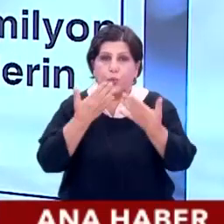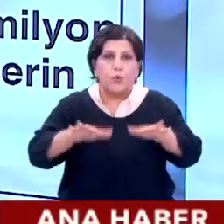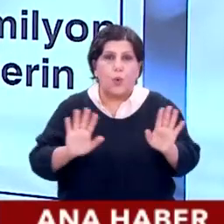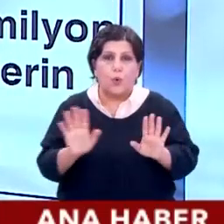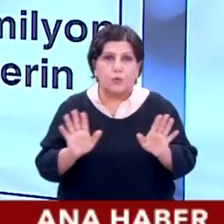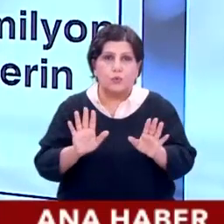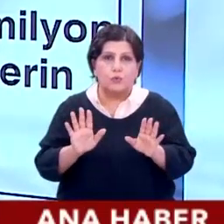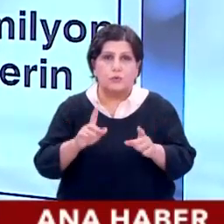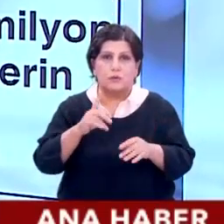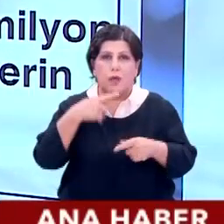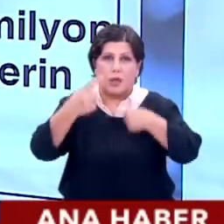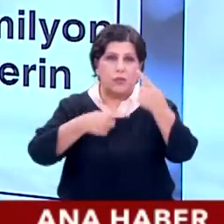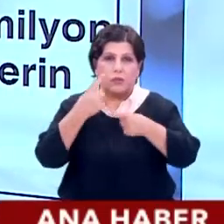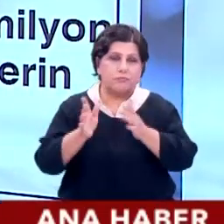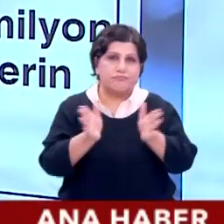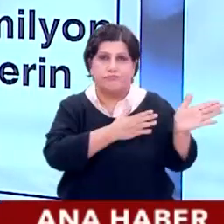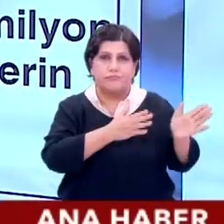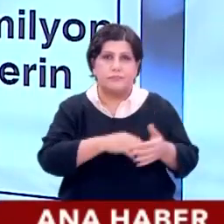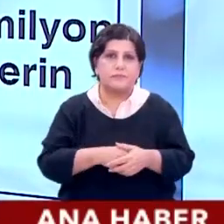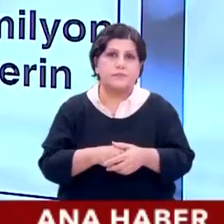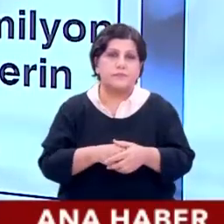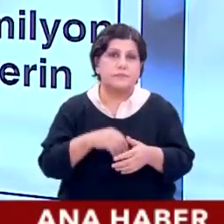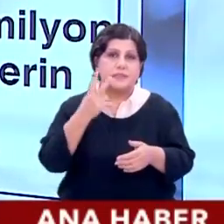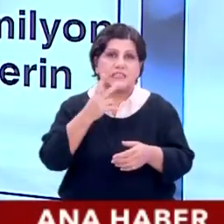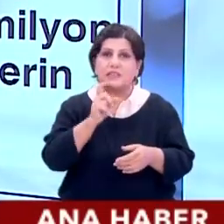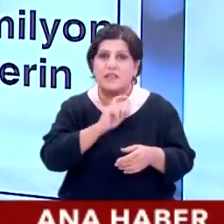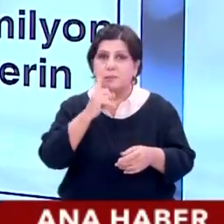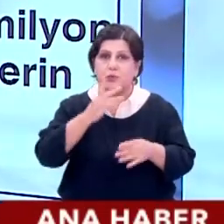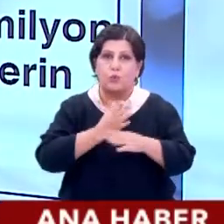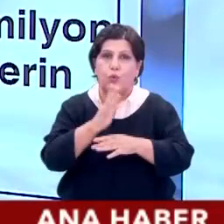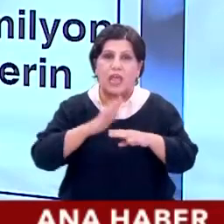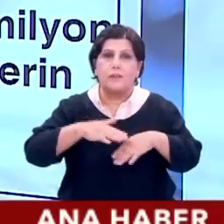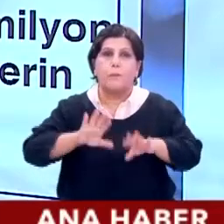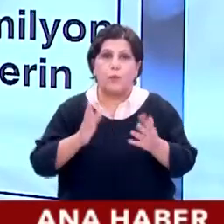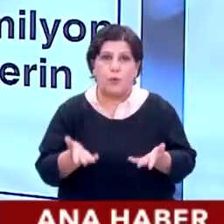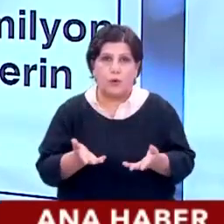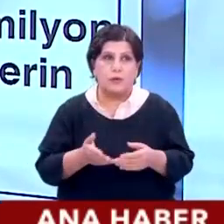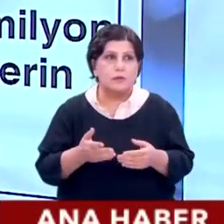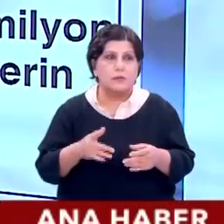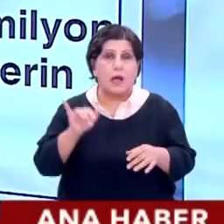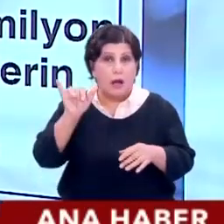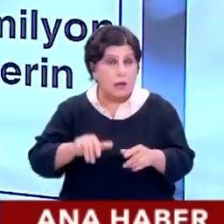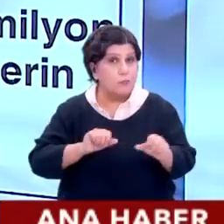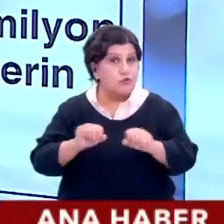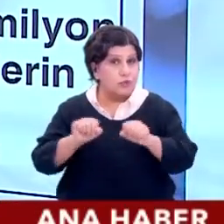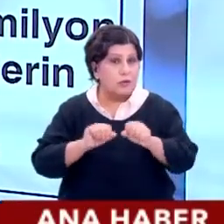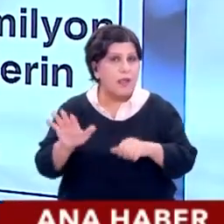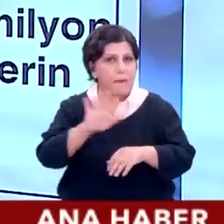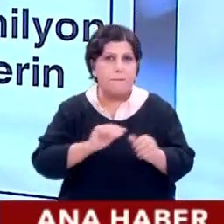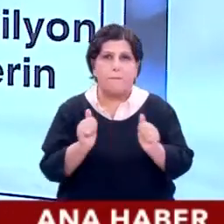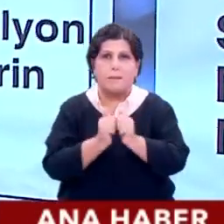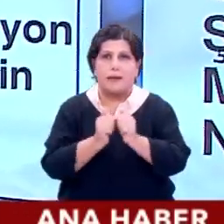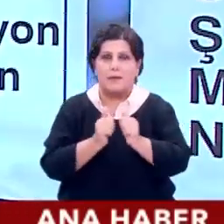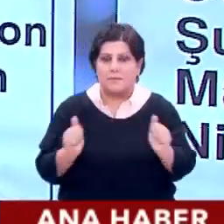galahat-ı meşhurlardan bir sıyrılalım Ne olursunuz iki yanlış bir doğru etmiyor hak mücadelesinde hep beraber